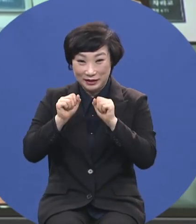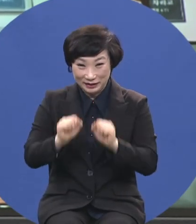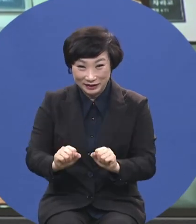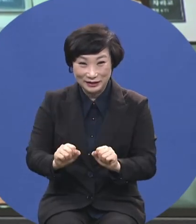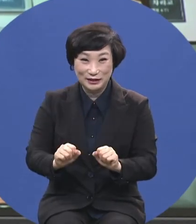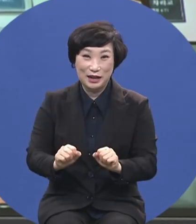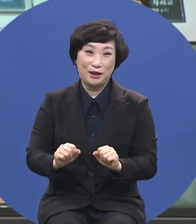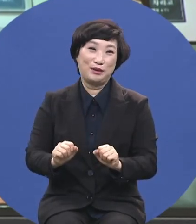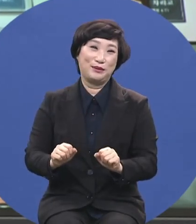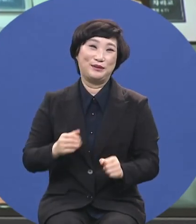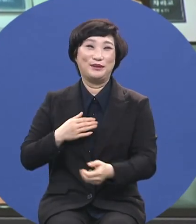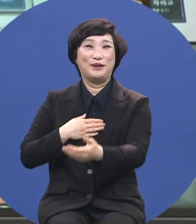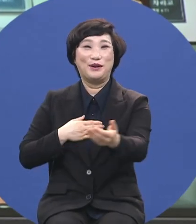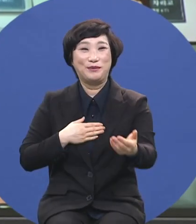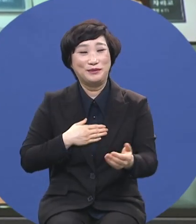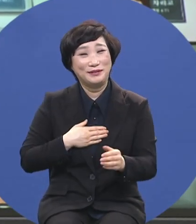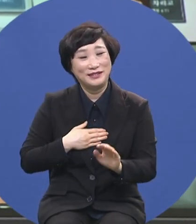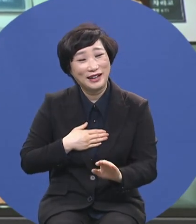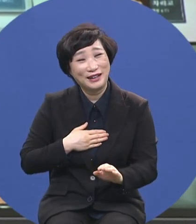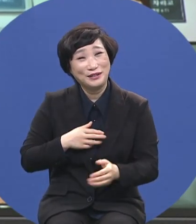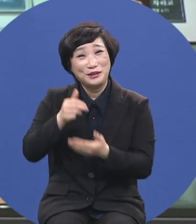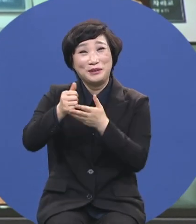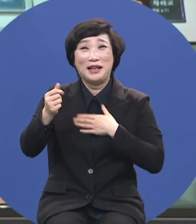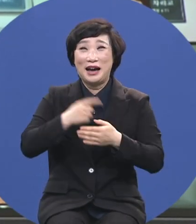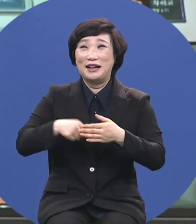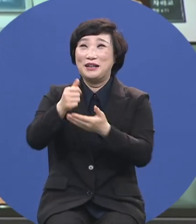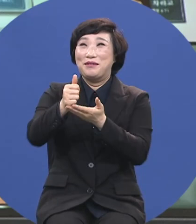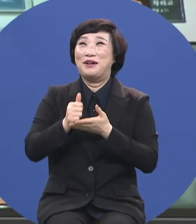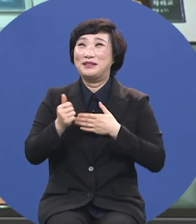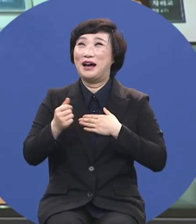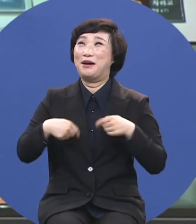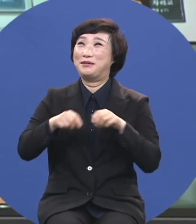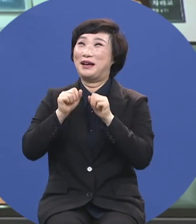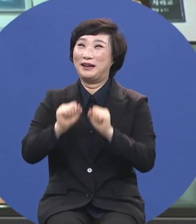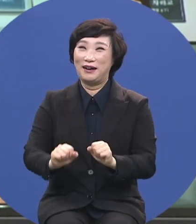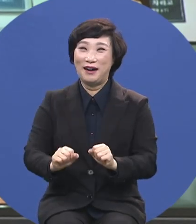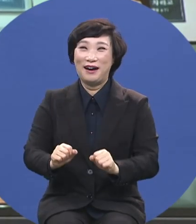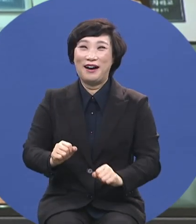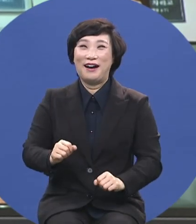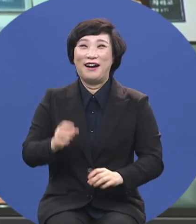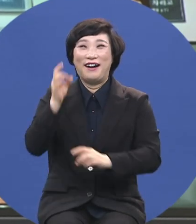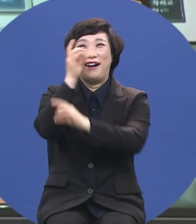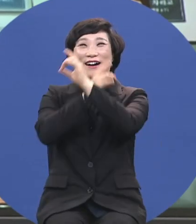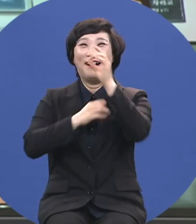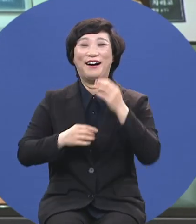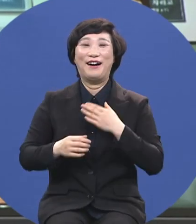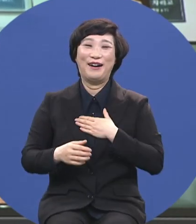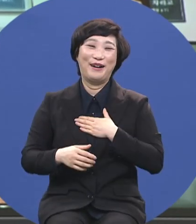사실을, 참 주님이 내 안에 계시다 어마어마한 사건이요.